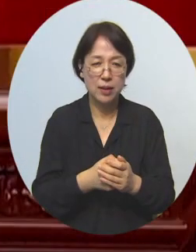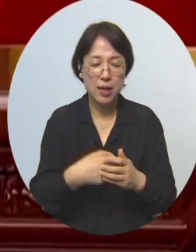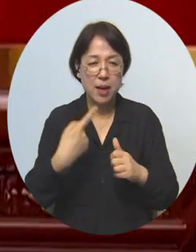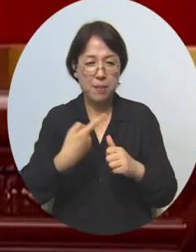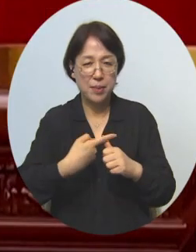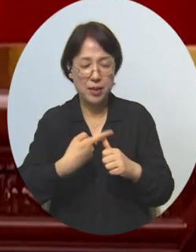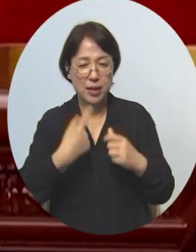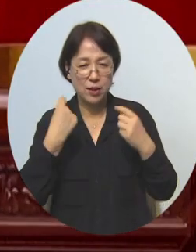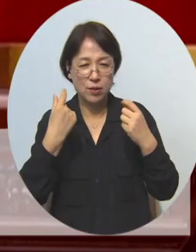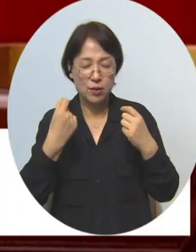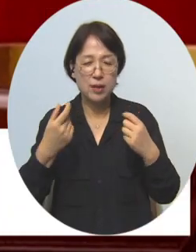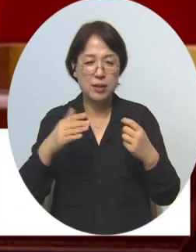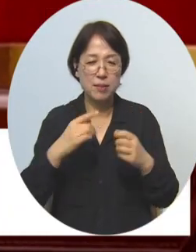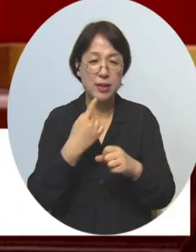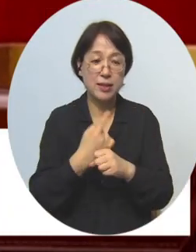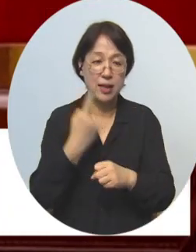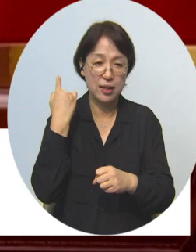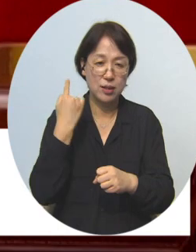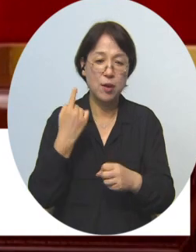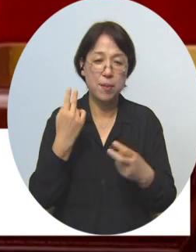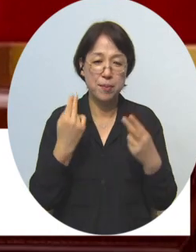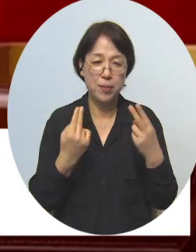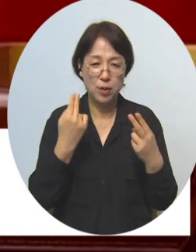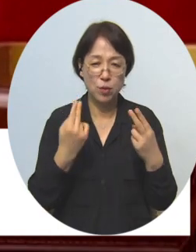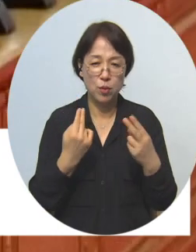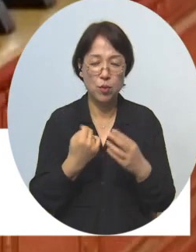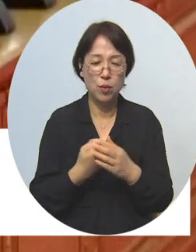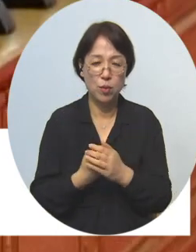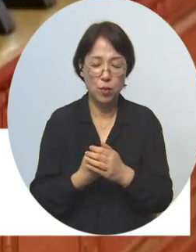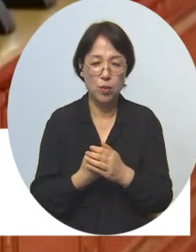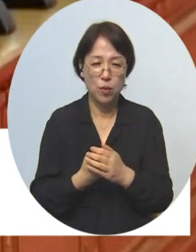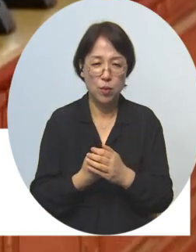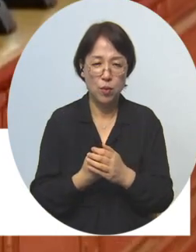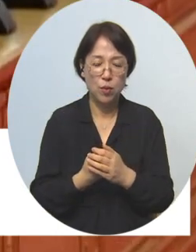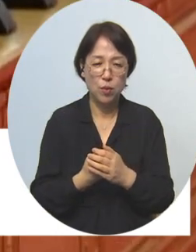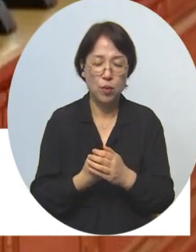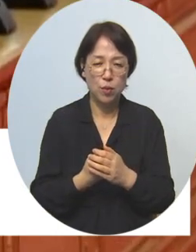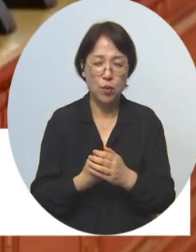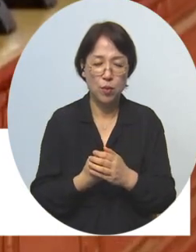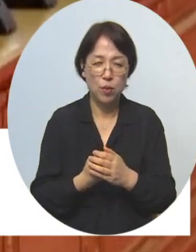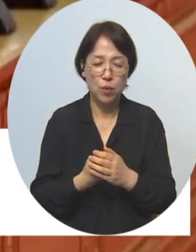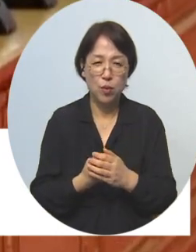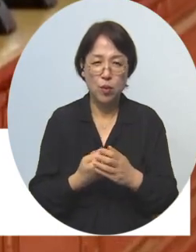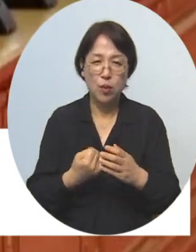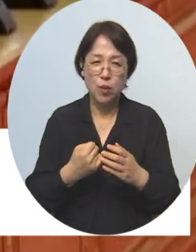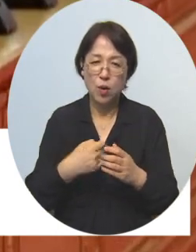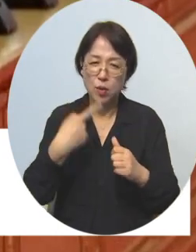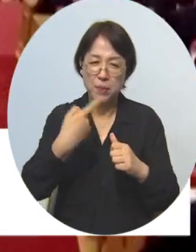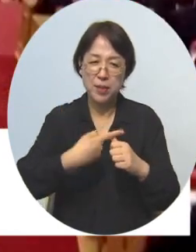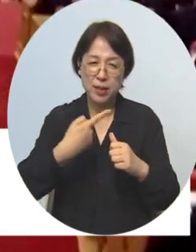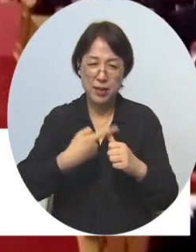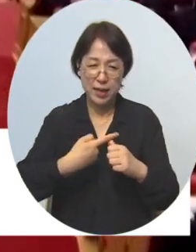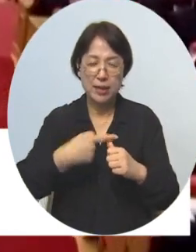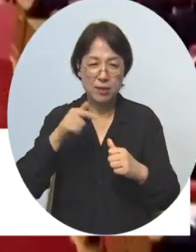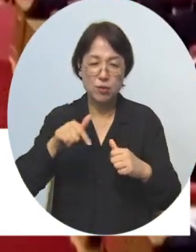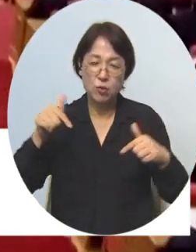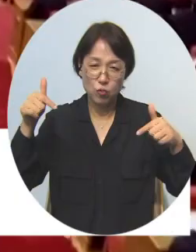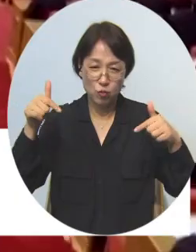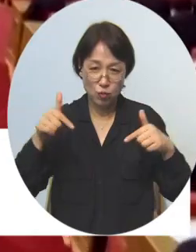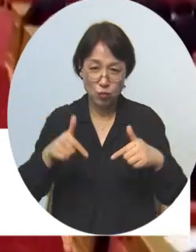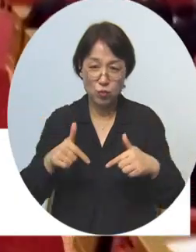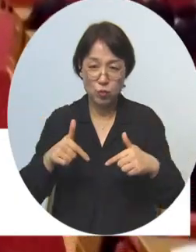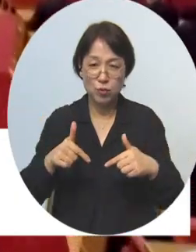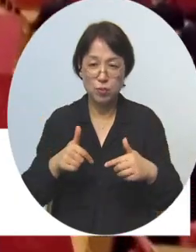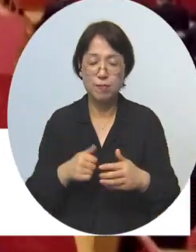지난해 UFS 기간 남반부 전 영토 평정을 목표로 한 전군 지휘 훈련, 전술핵 공격 훈련을 시행했다고 밝힌 것과